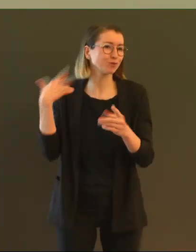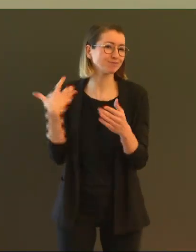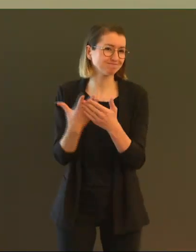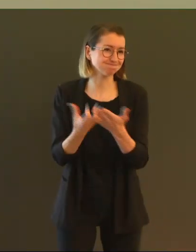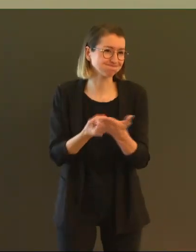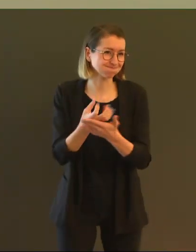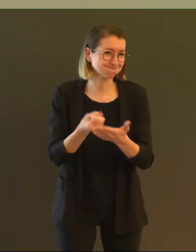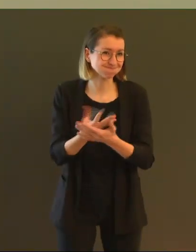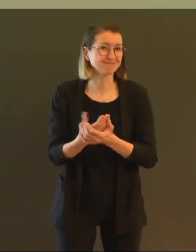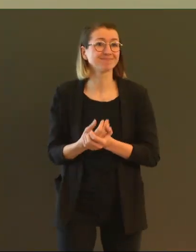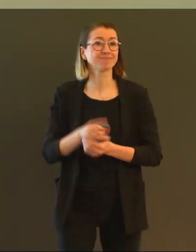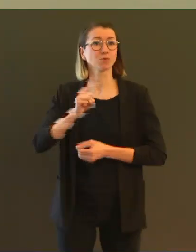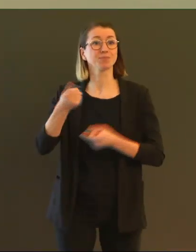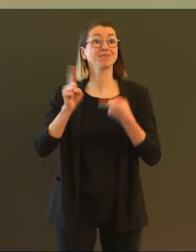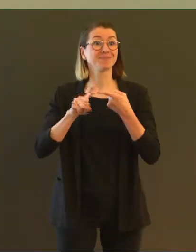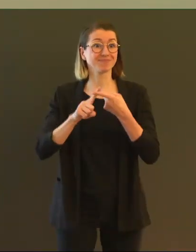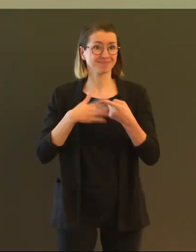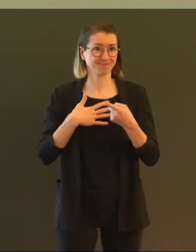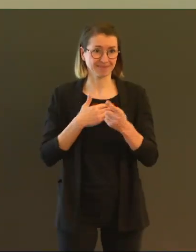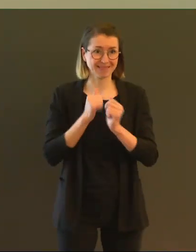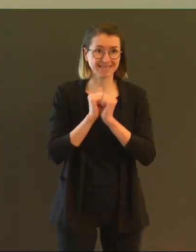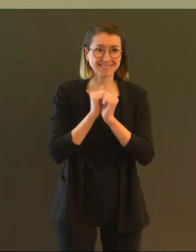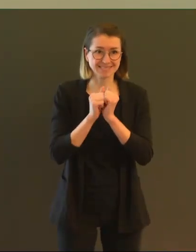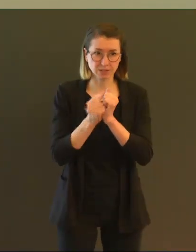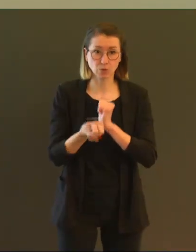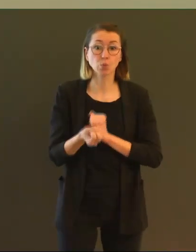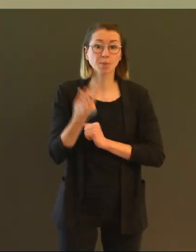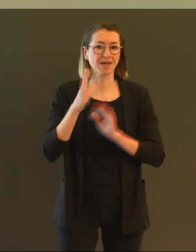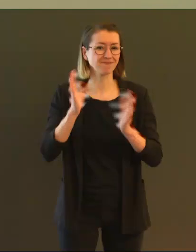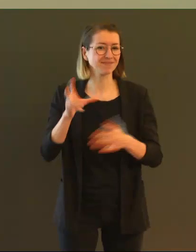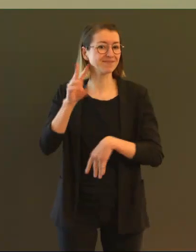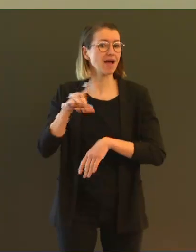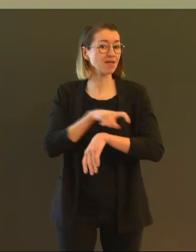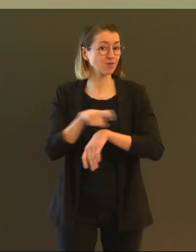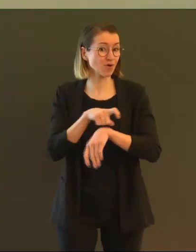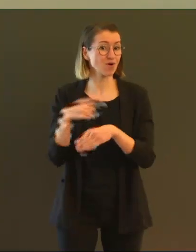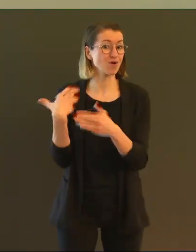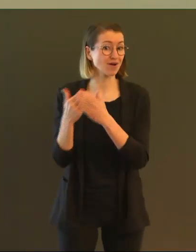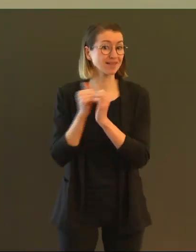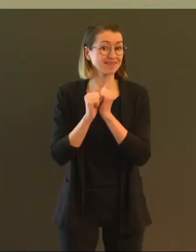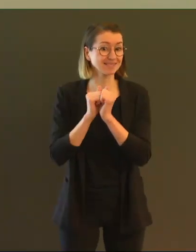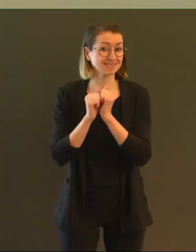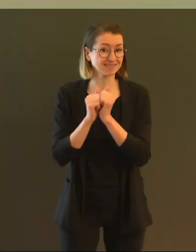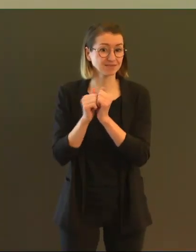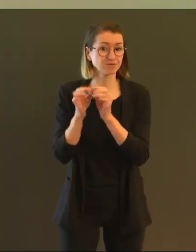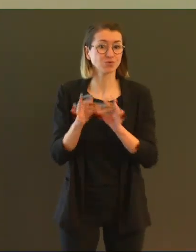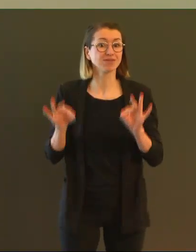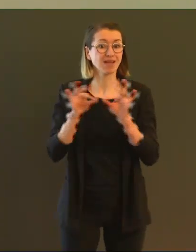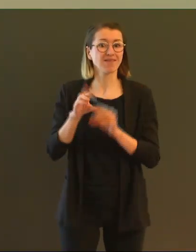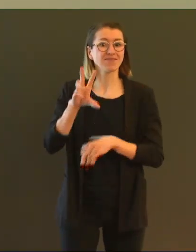de tests qui ont été pratiqués durant les dernières 24 heures dans notre pays. Il s'agit de